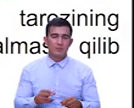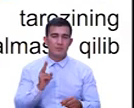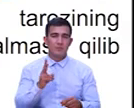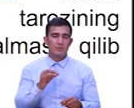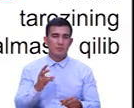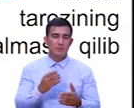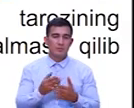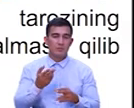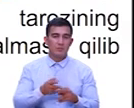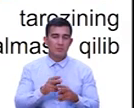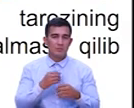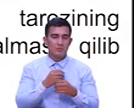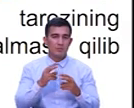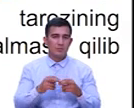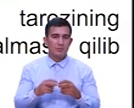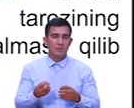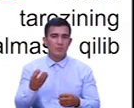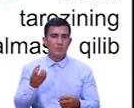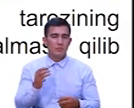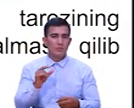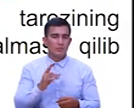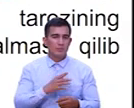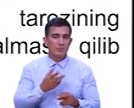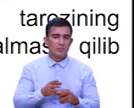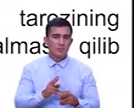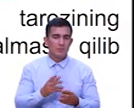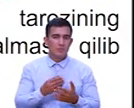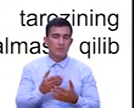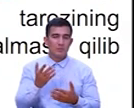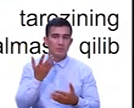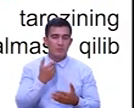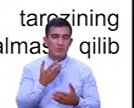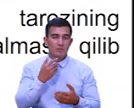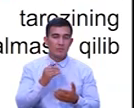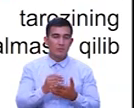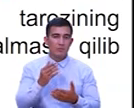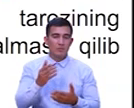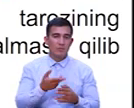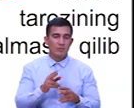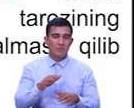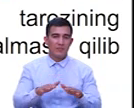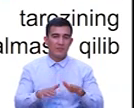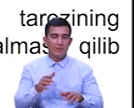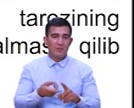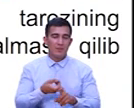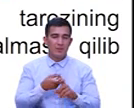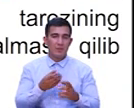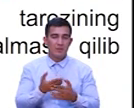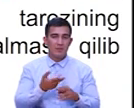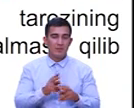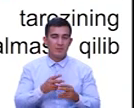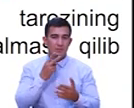Kulonning quyidagi tajribasini ko'ramiz. Demak, bu yerda buralma tarozida ingichka elastik simga shisha